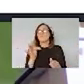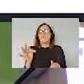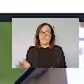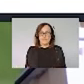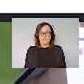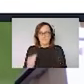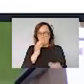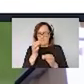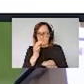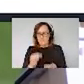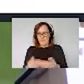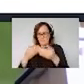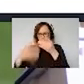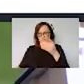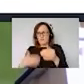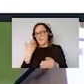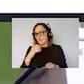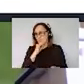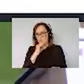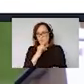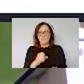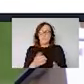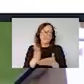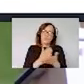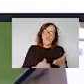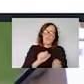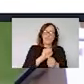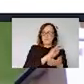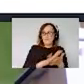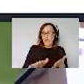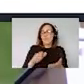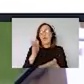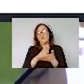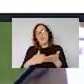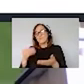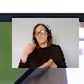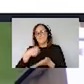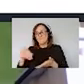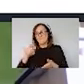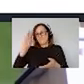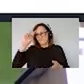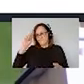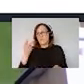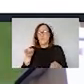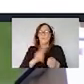naprawdę pytań. Drodzy Państwo, jest ich bardzo dużo. Część jest płatna, część bezpłatna. Państwo się zorientujecie